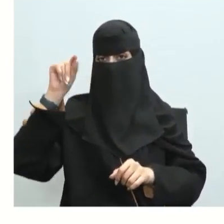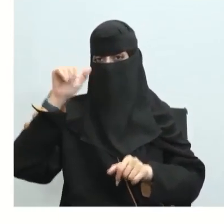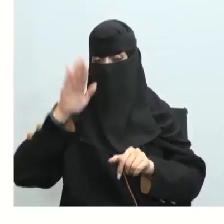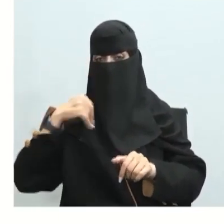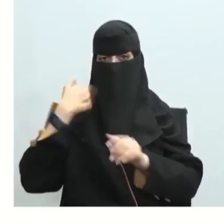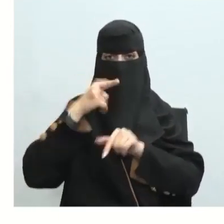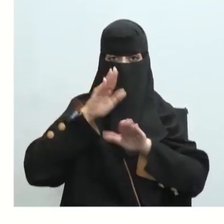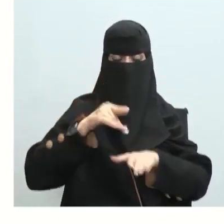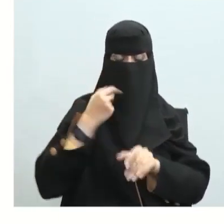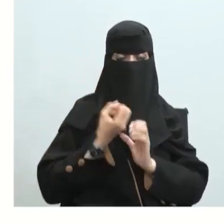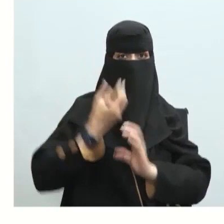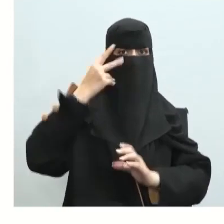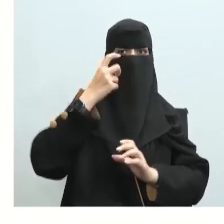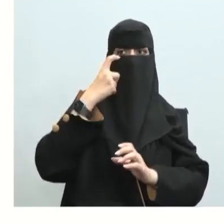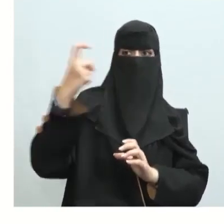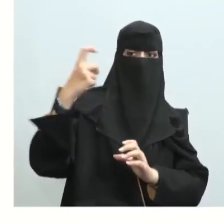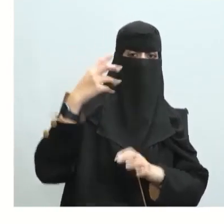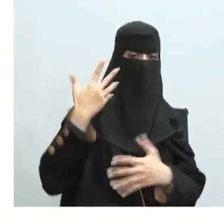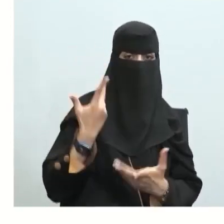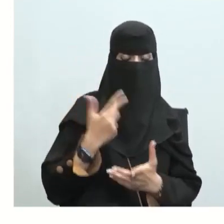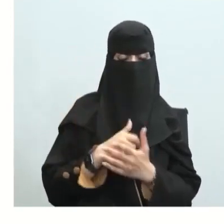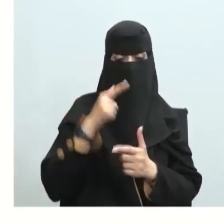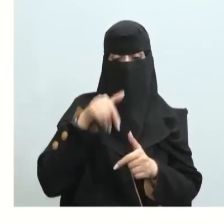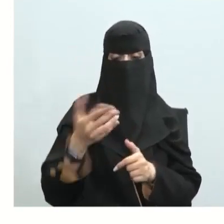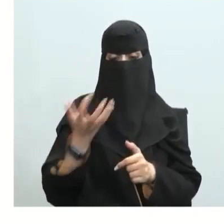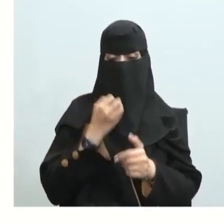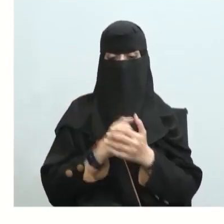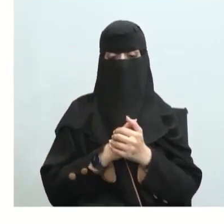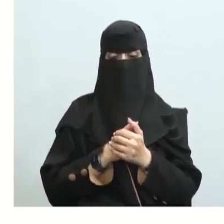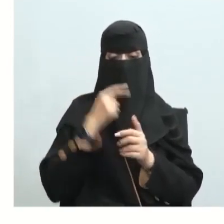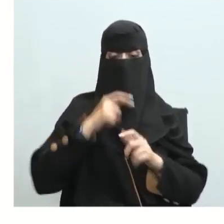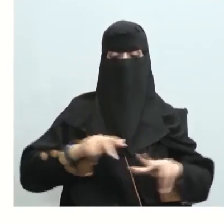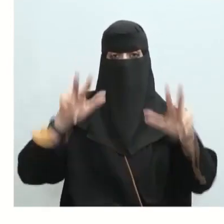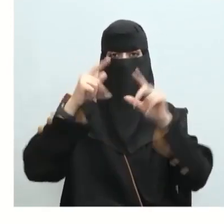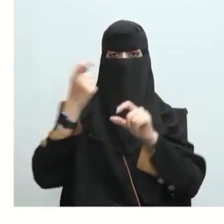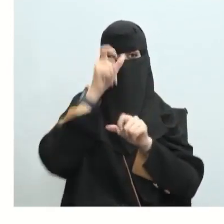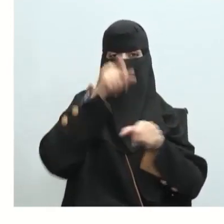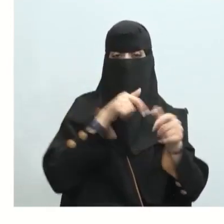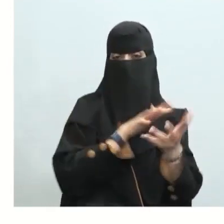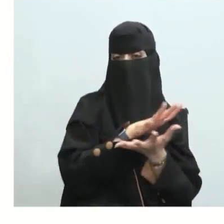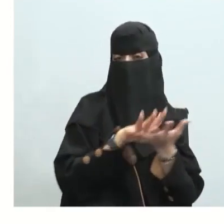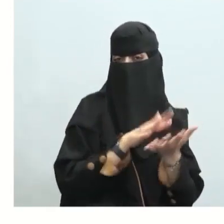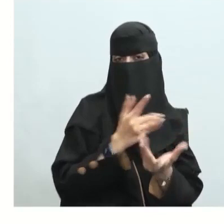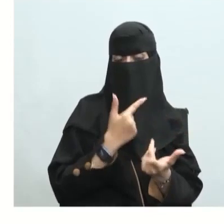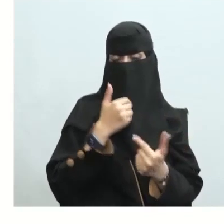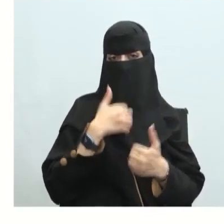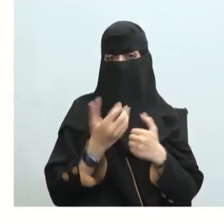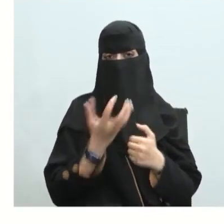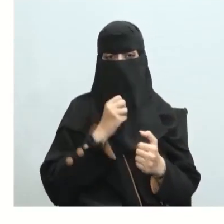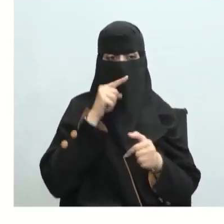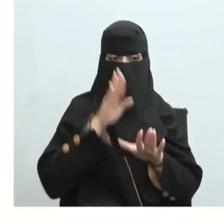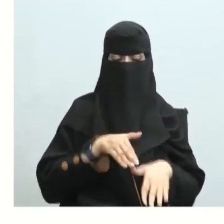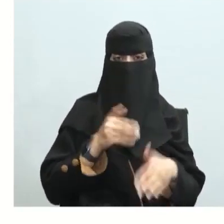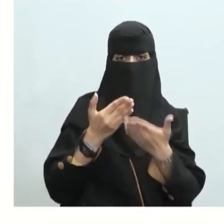وهنا اثاره الباه كيف تجذب الانتباه الحاجه اشعار المتلقي بالمشكله وحاجته الى